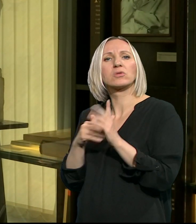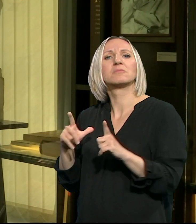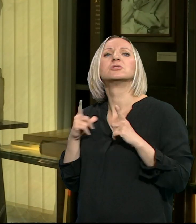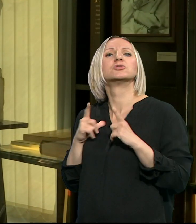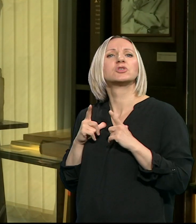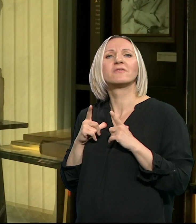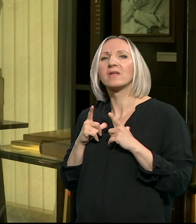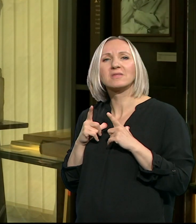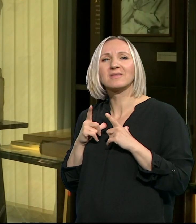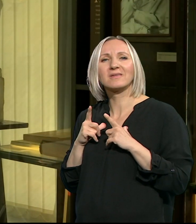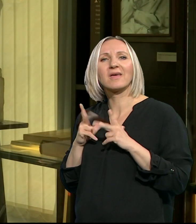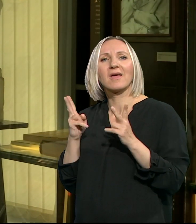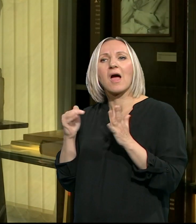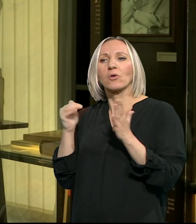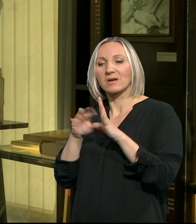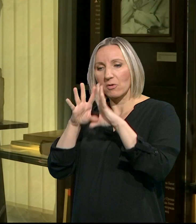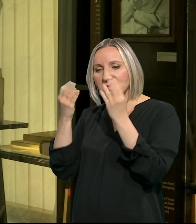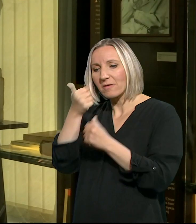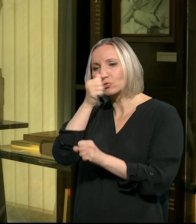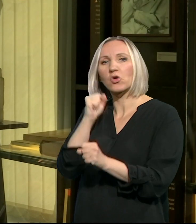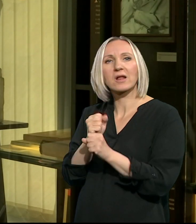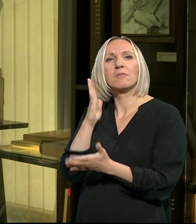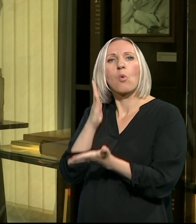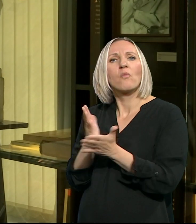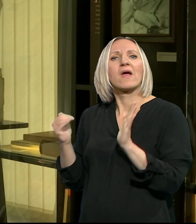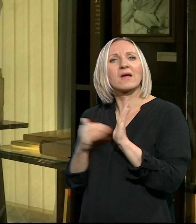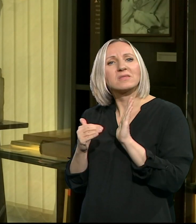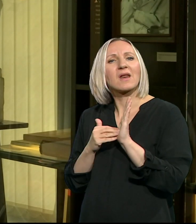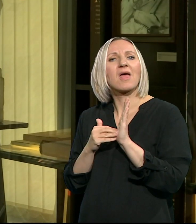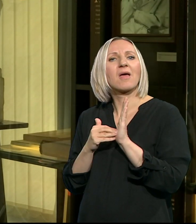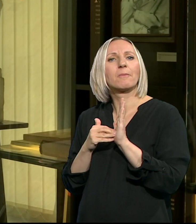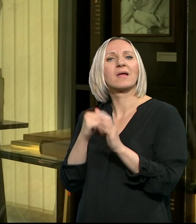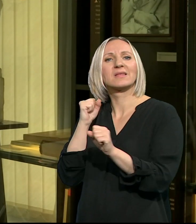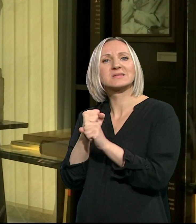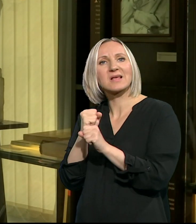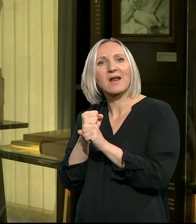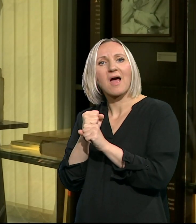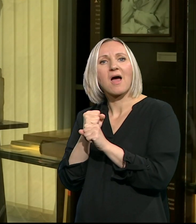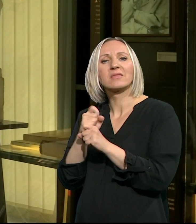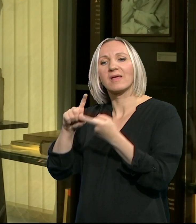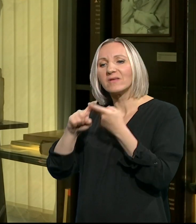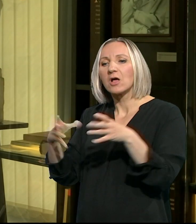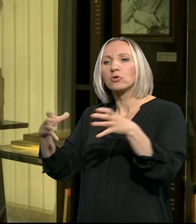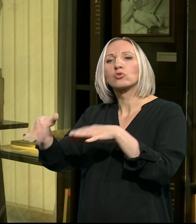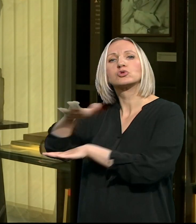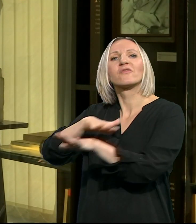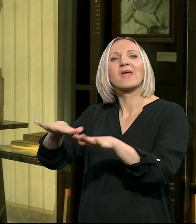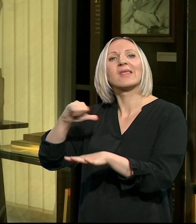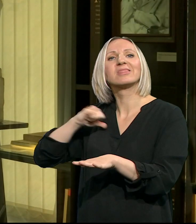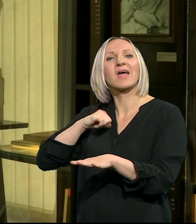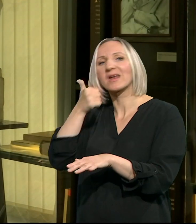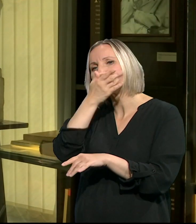živeti i kako nekako u svemu što se radi uvek treba da se radi u društvenom interesu i da se uvek